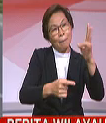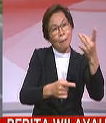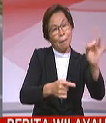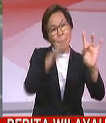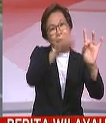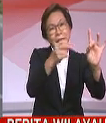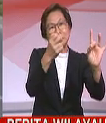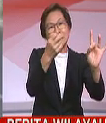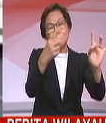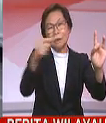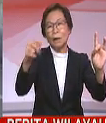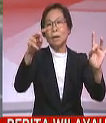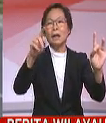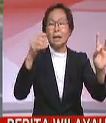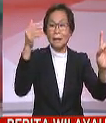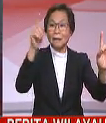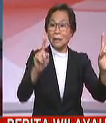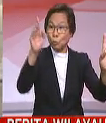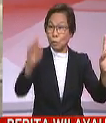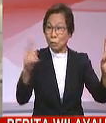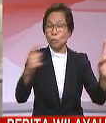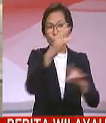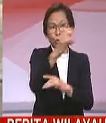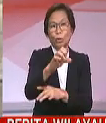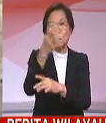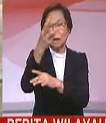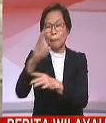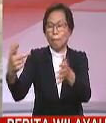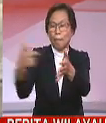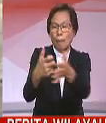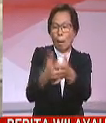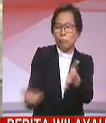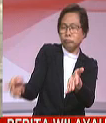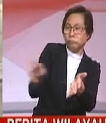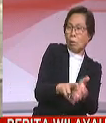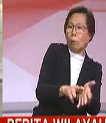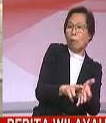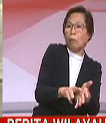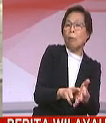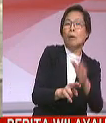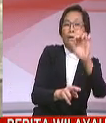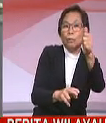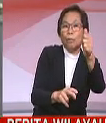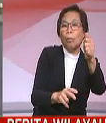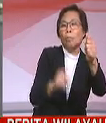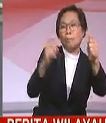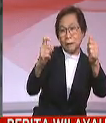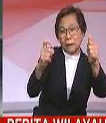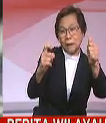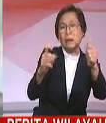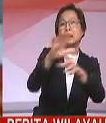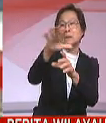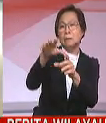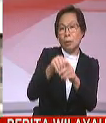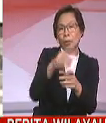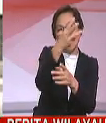2020 hingga 1 Januari lalu, sebanyak 716 kemalangan direkodkan dengan 10 kemalangan maut